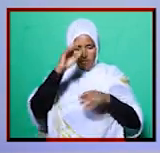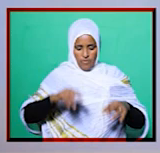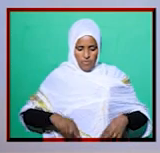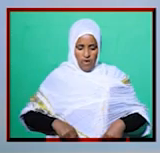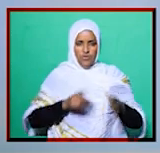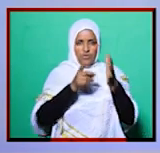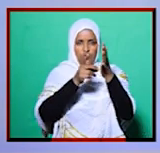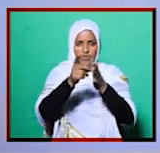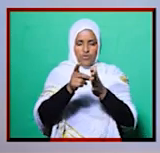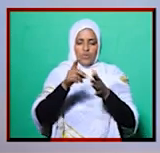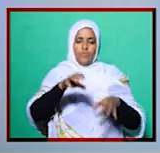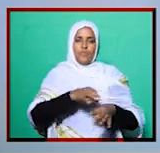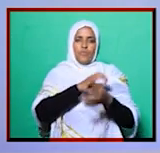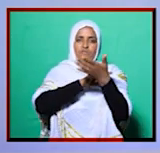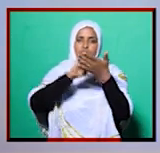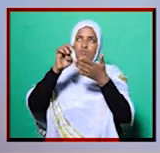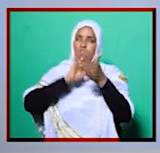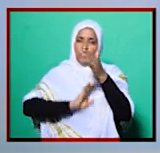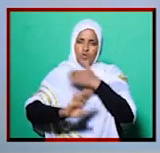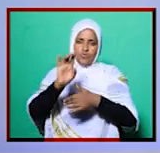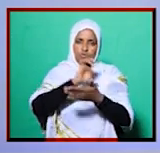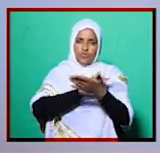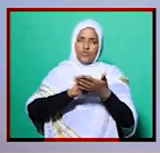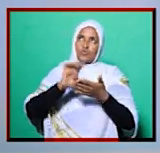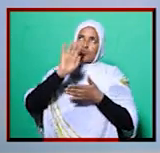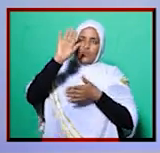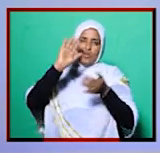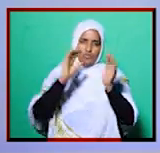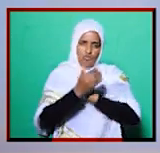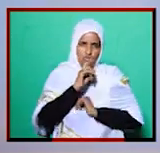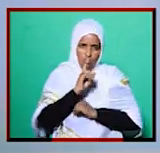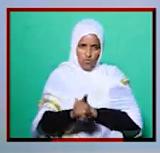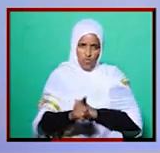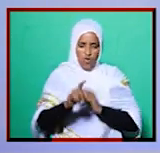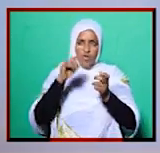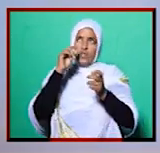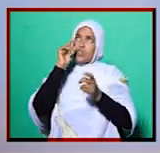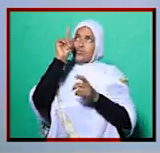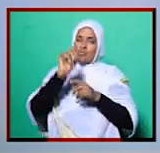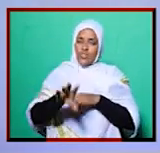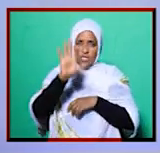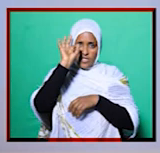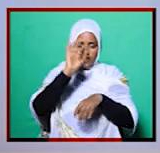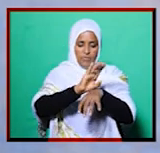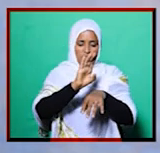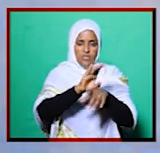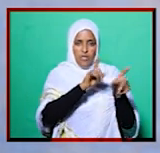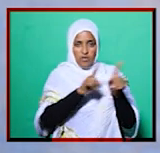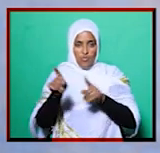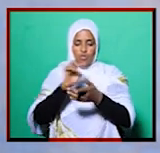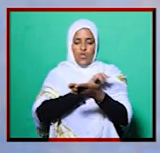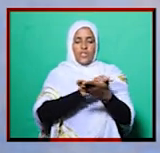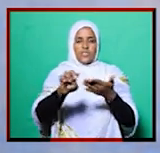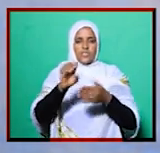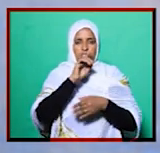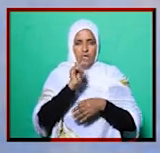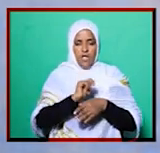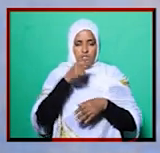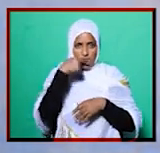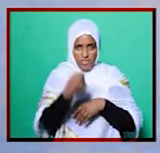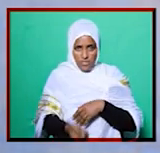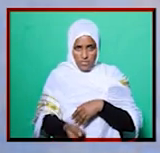የሚወለዱት በጥምቀት በማጸነ ዮርዳኖስ በአብርሃ ከመንፈስ ቅዱስ የሚወለዱት ቅዱሳን እንዲሆኑ ቅድስት ናት